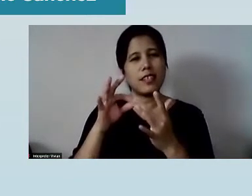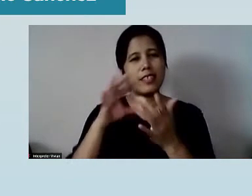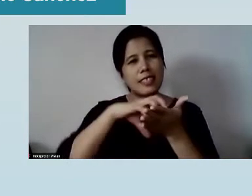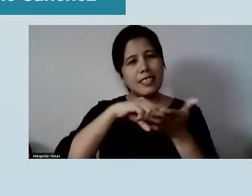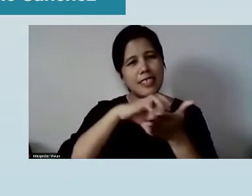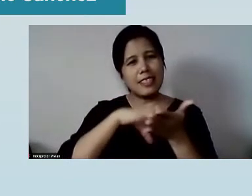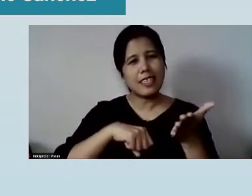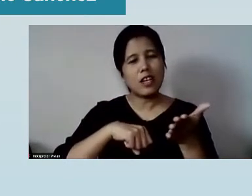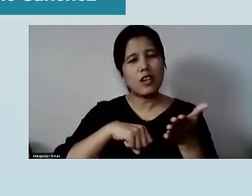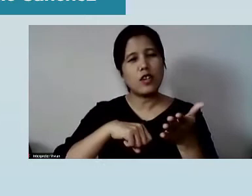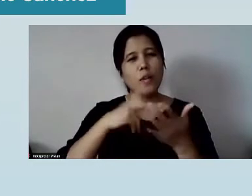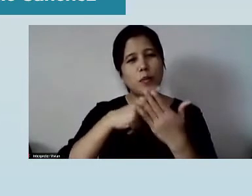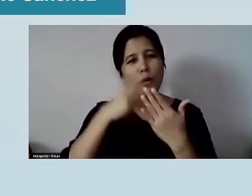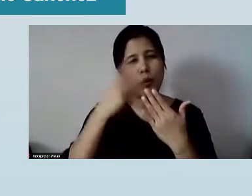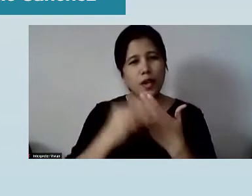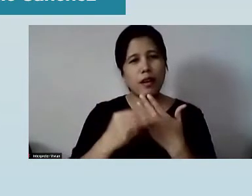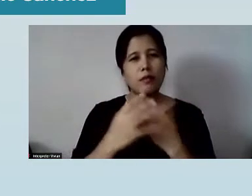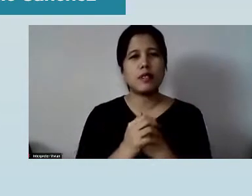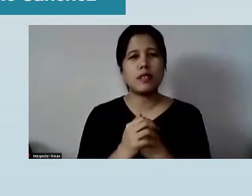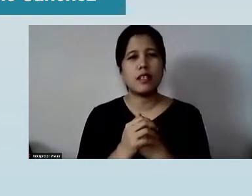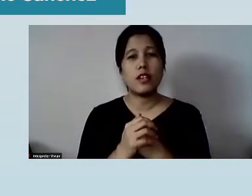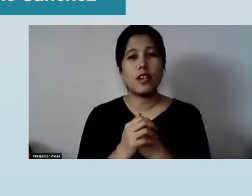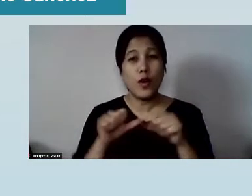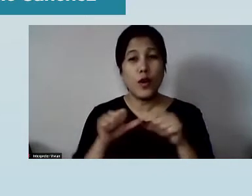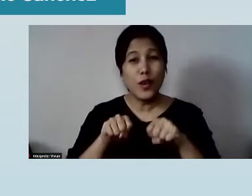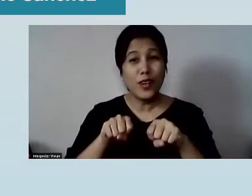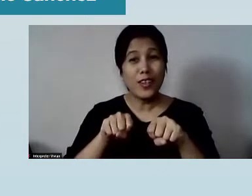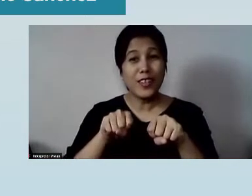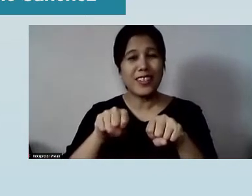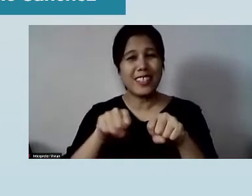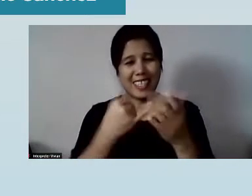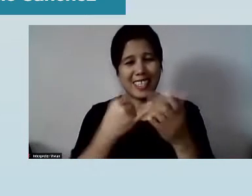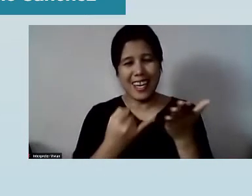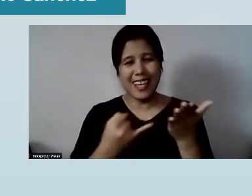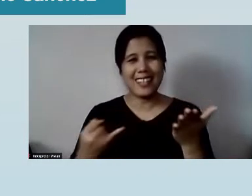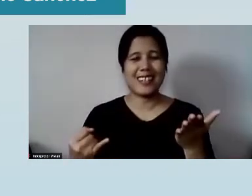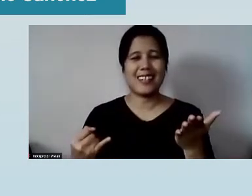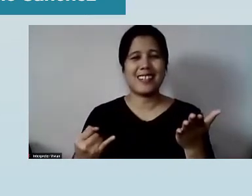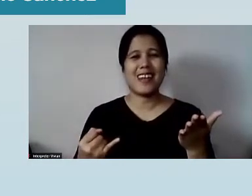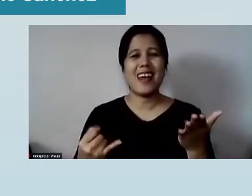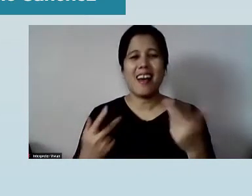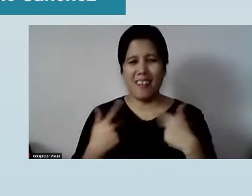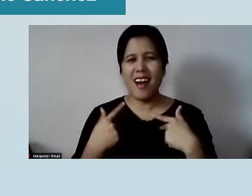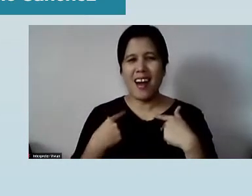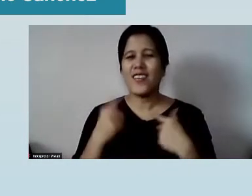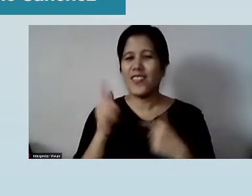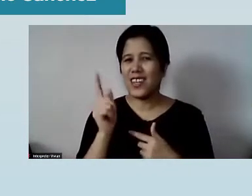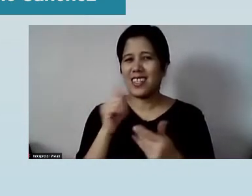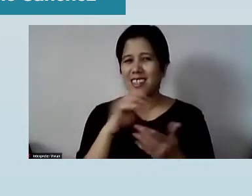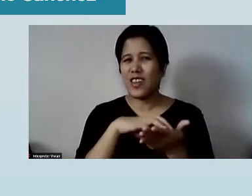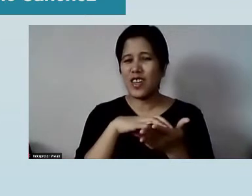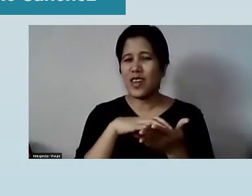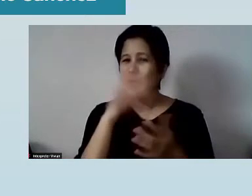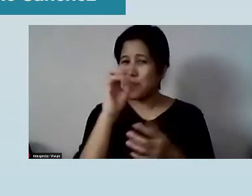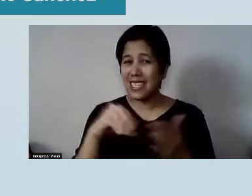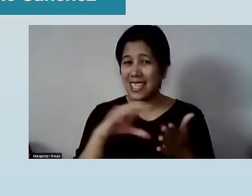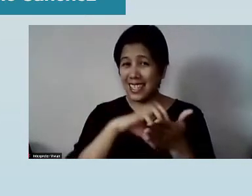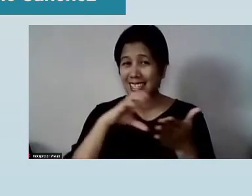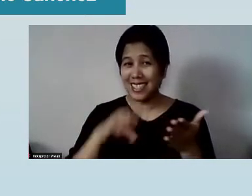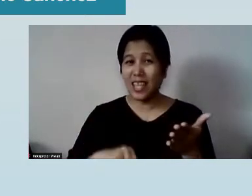special programs. Yun yung mga grocery items natin, entitled po ng 20% discount. Pero yun lang po